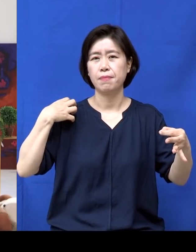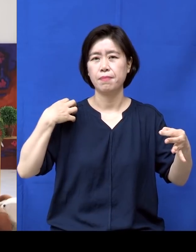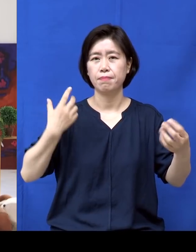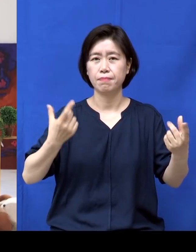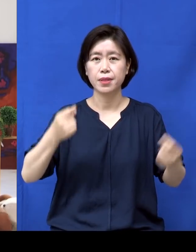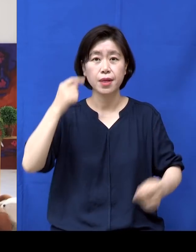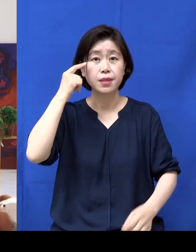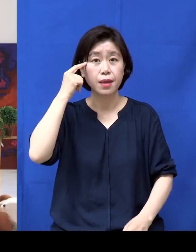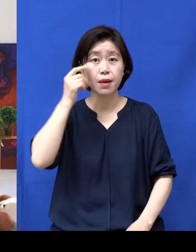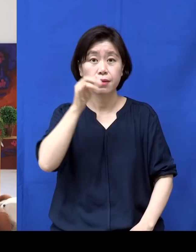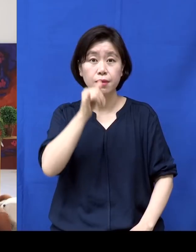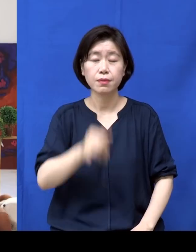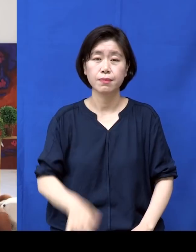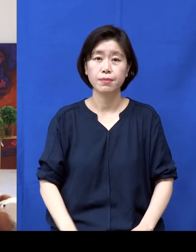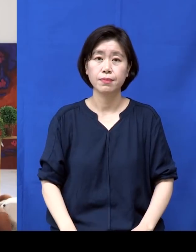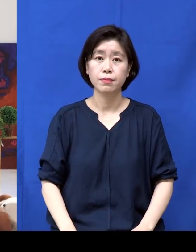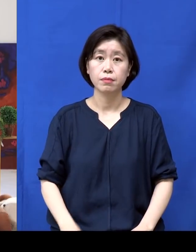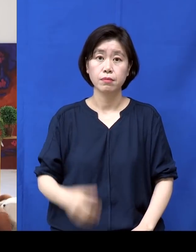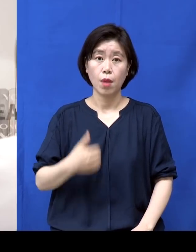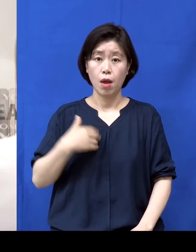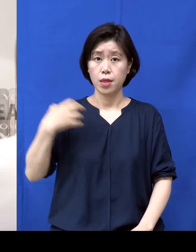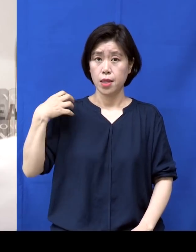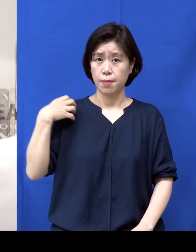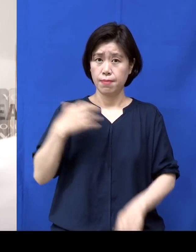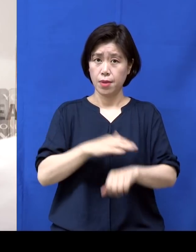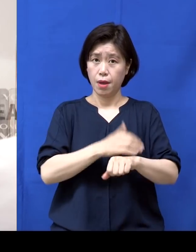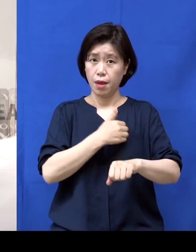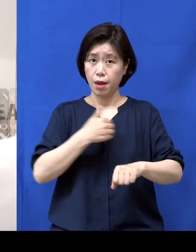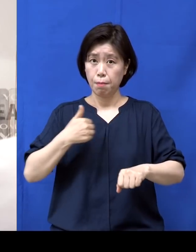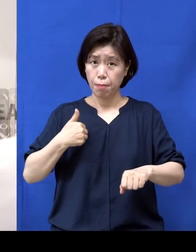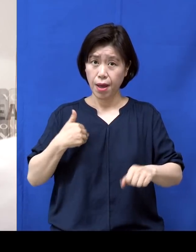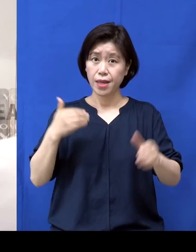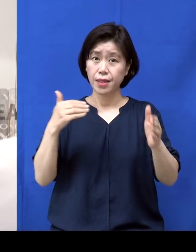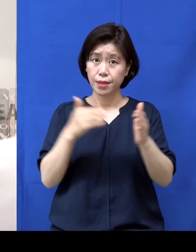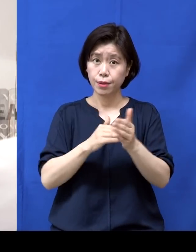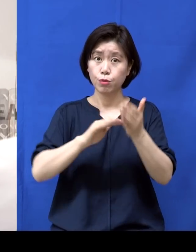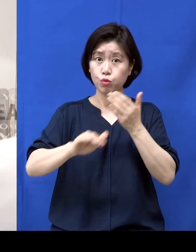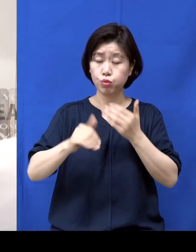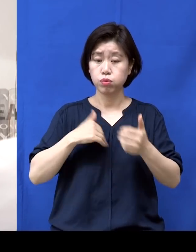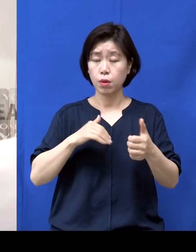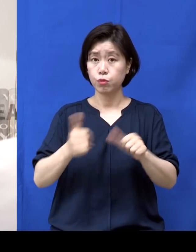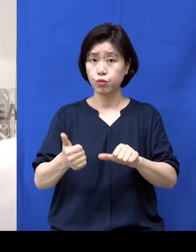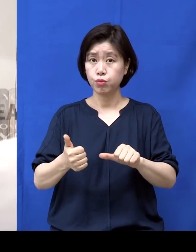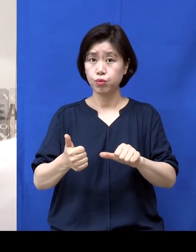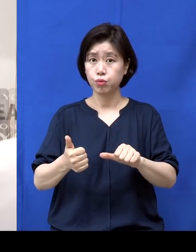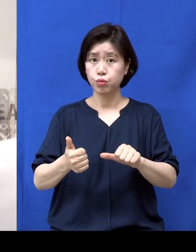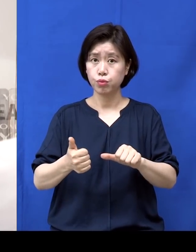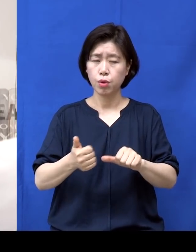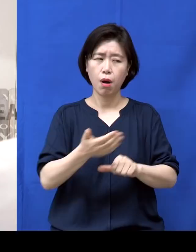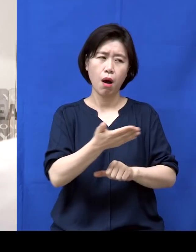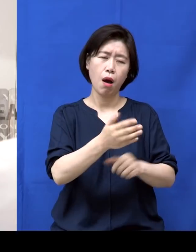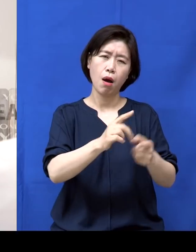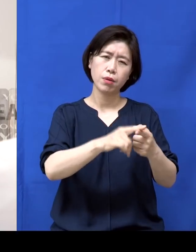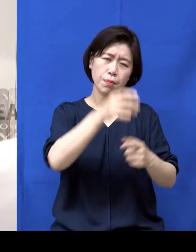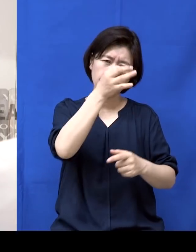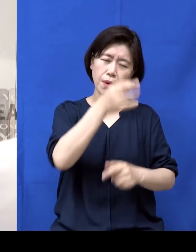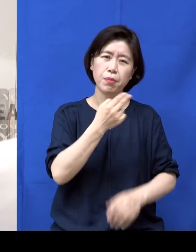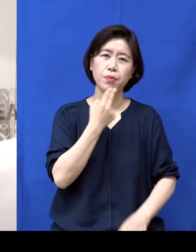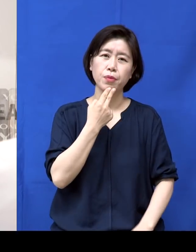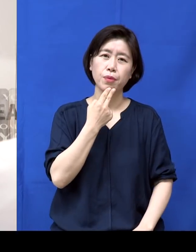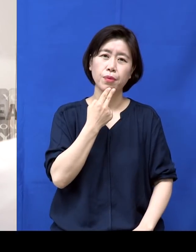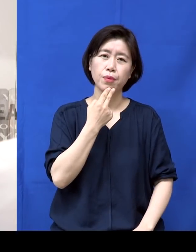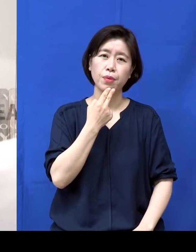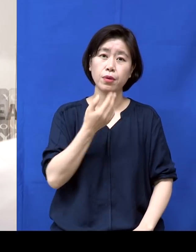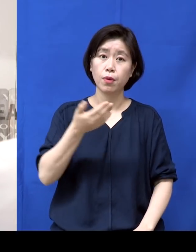그래서 내가 만약에 그 책임을 다했다면 죽더라도 미안해하지 않았을 텐데 후회를 남기지 않았을 텐데 책임을 다한